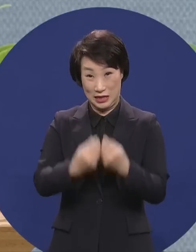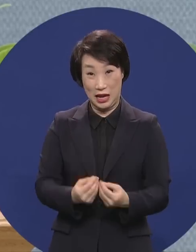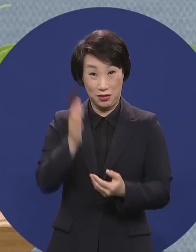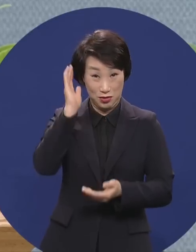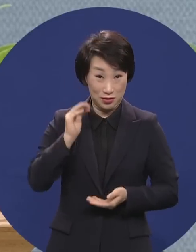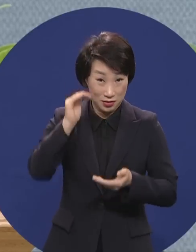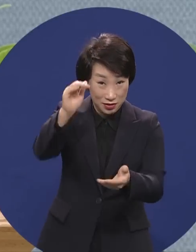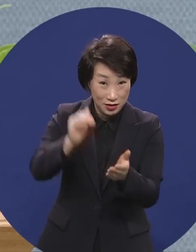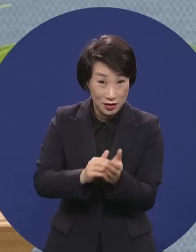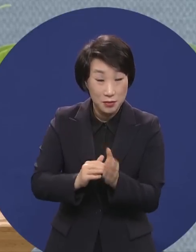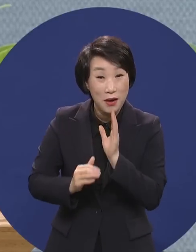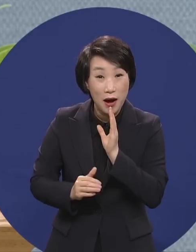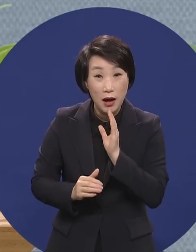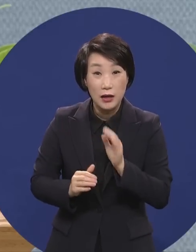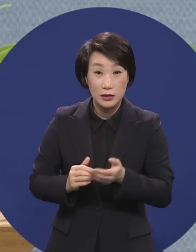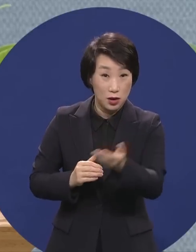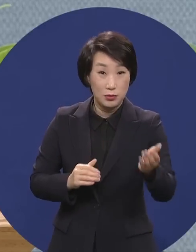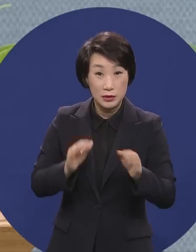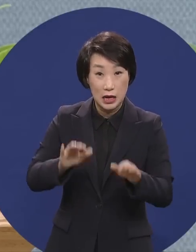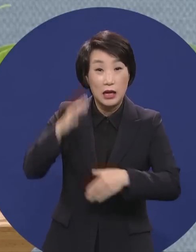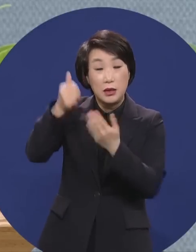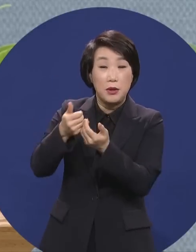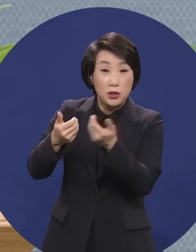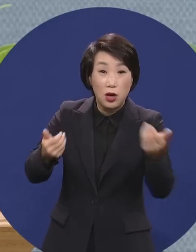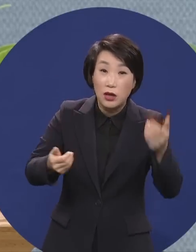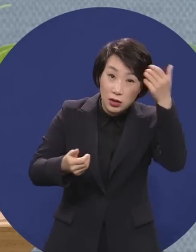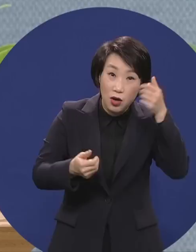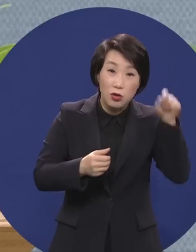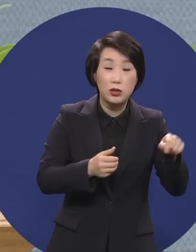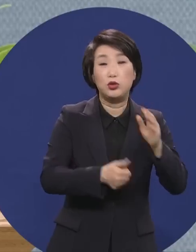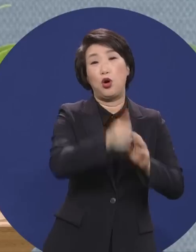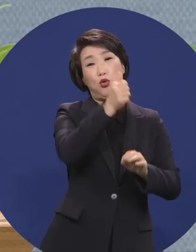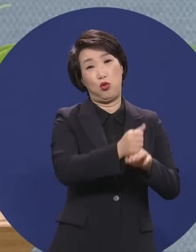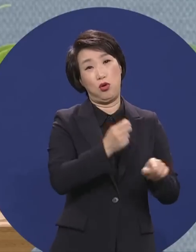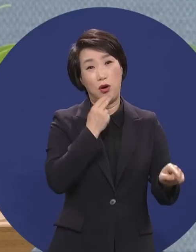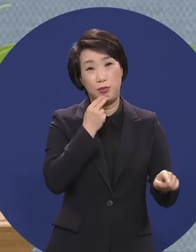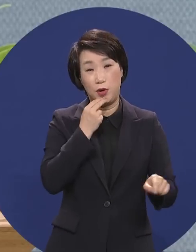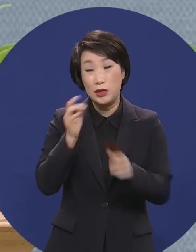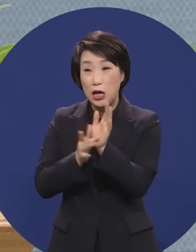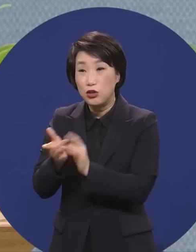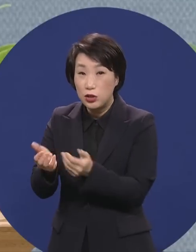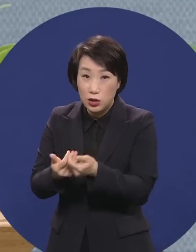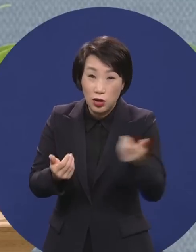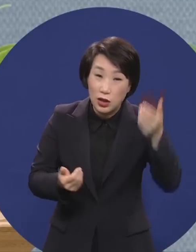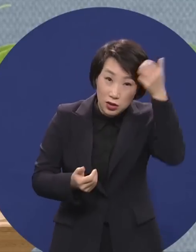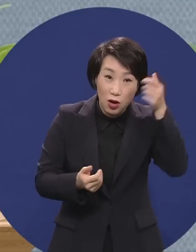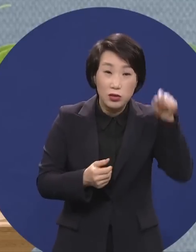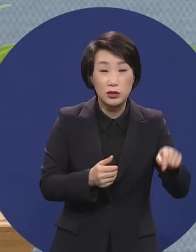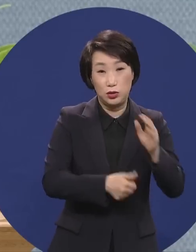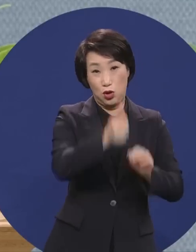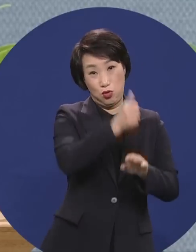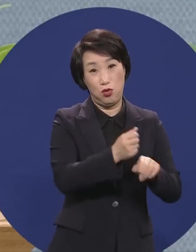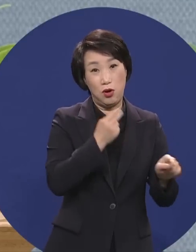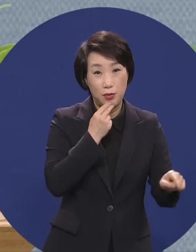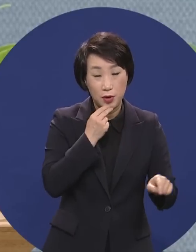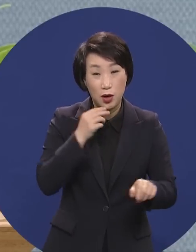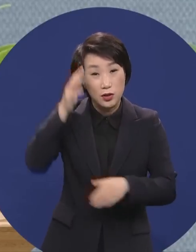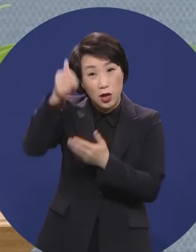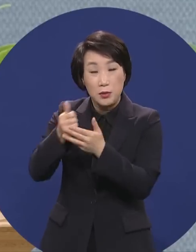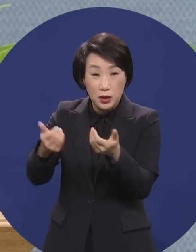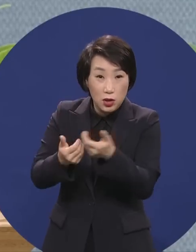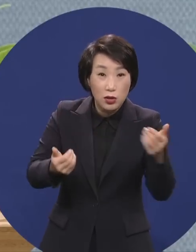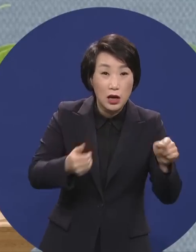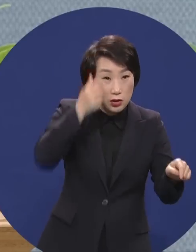하나님을 떠난 영은 절대로 성공할 수 없다는 거예요. 예수를 떠난 영은 절대로 성공할 수 없다는 거예요. 성령을 떠난